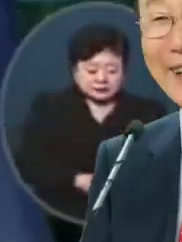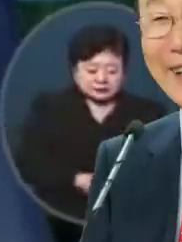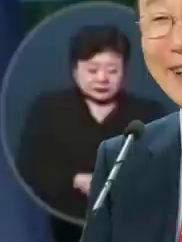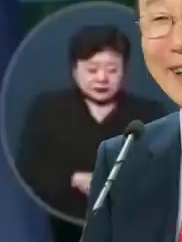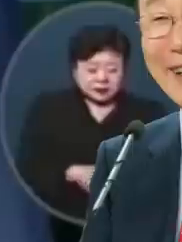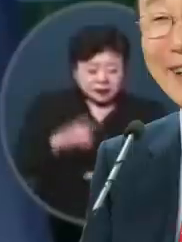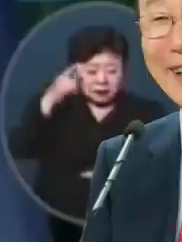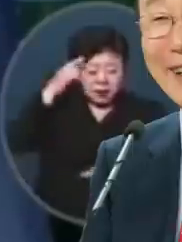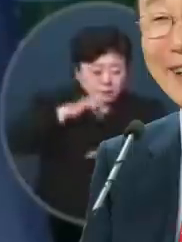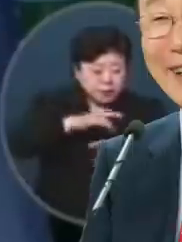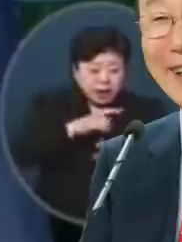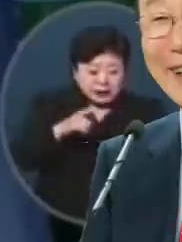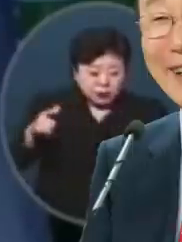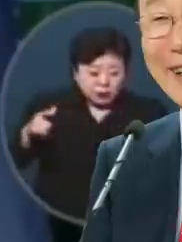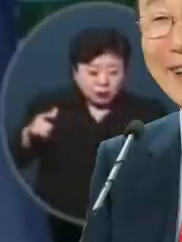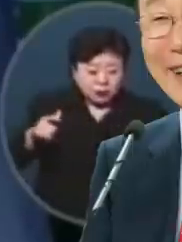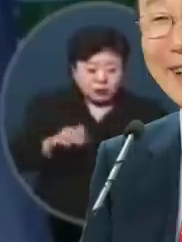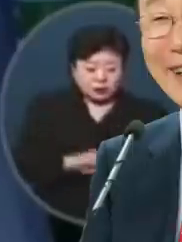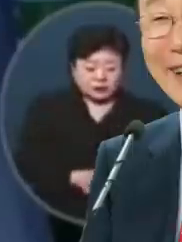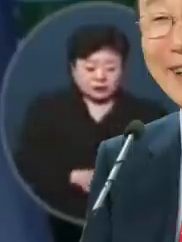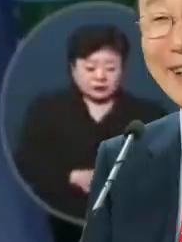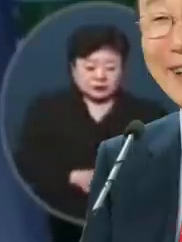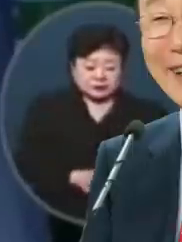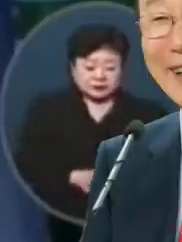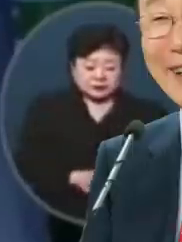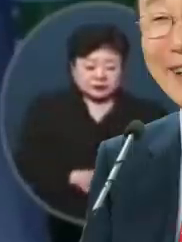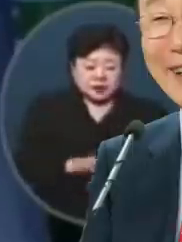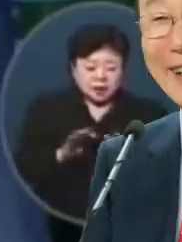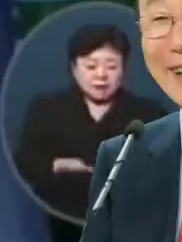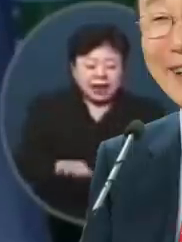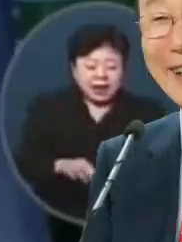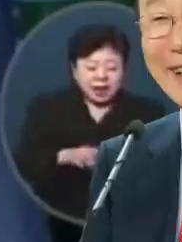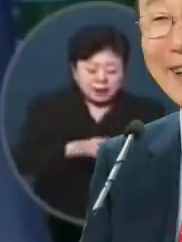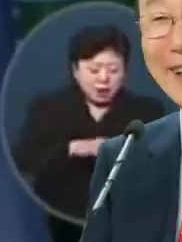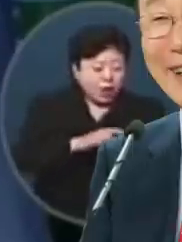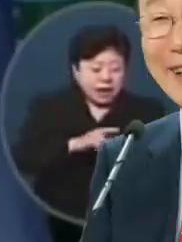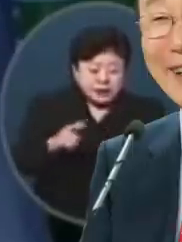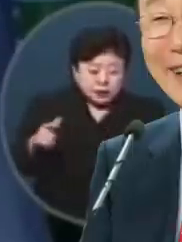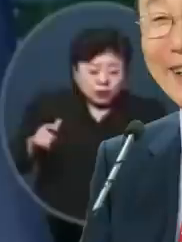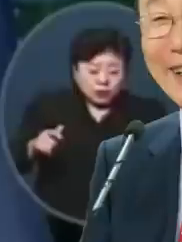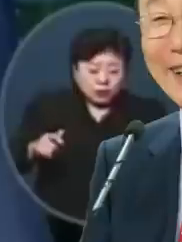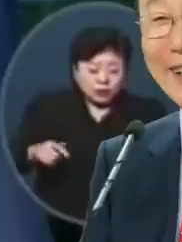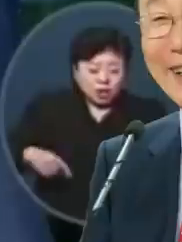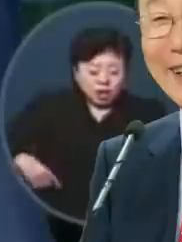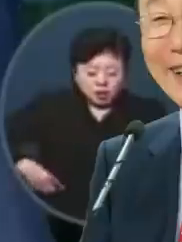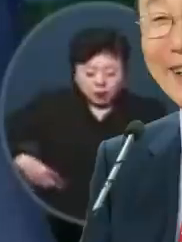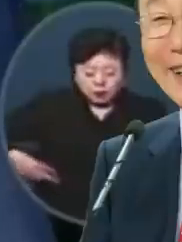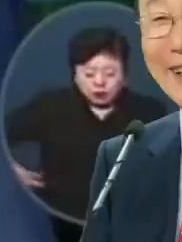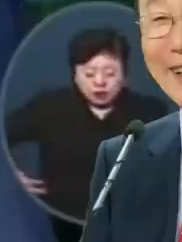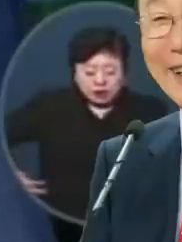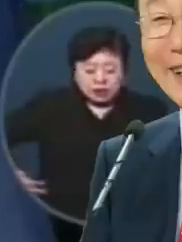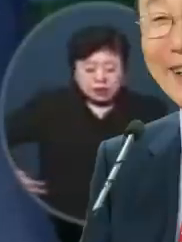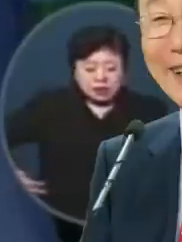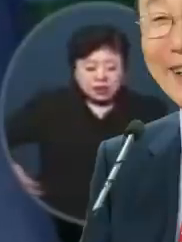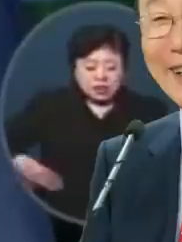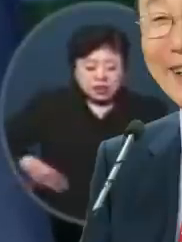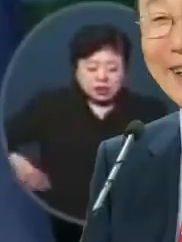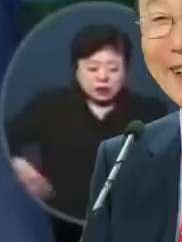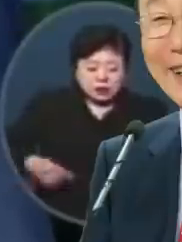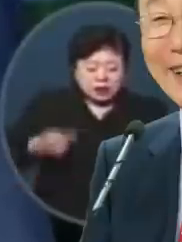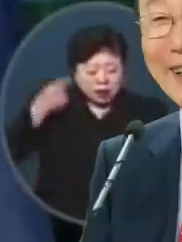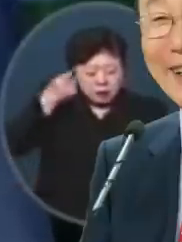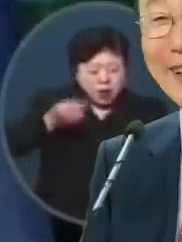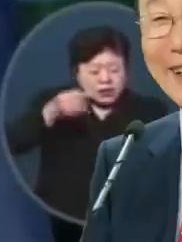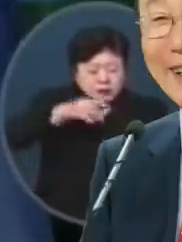머리 뼈를 취하지 아니하고 발 뒤꿈치 뼈를 취하지 않습니다. 옆구리 뼈를 취했습니다. 머리 뼈를